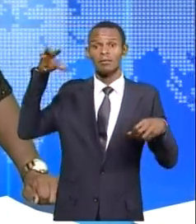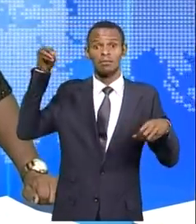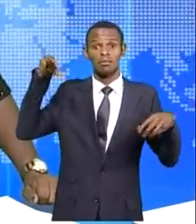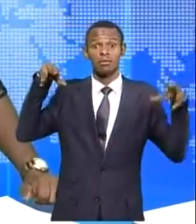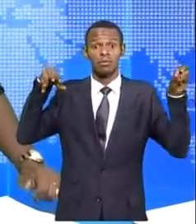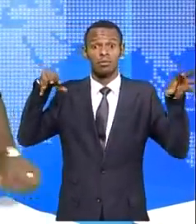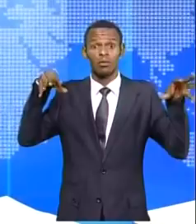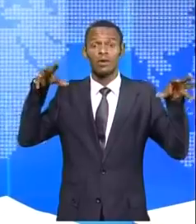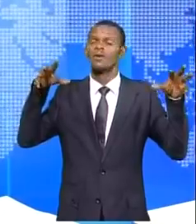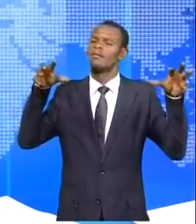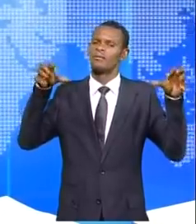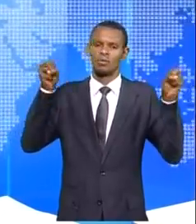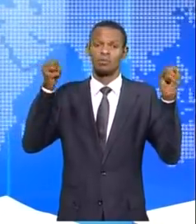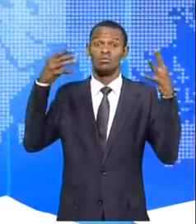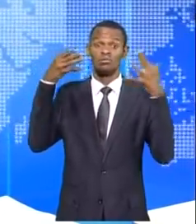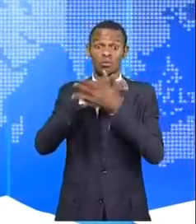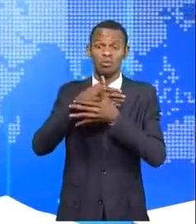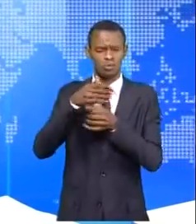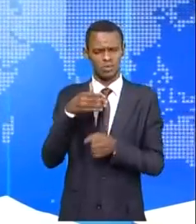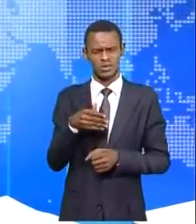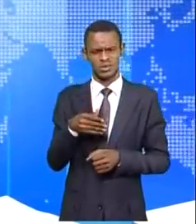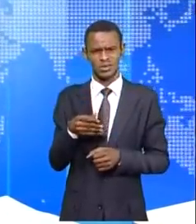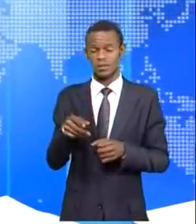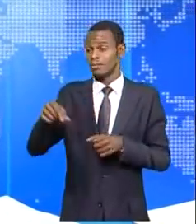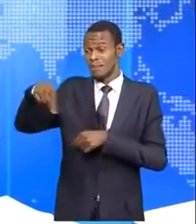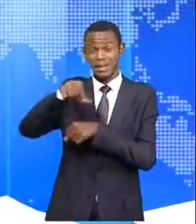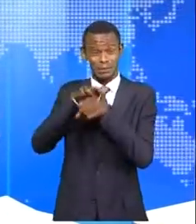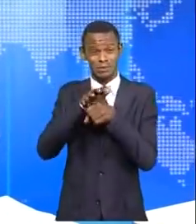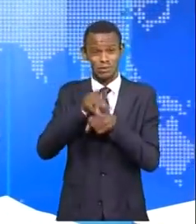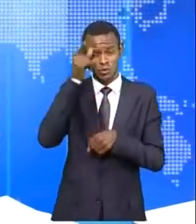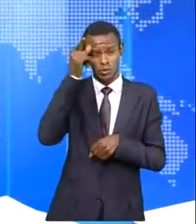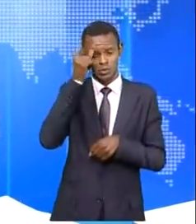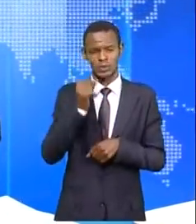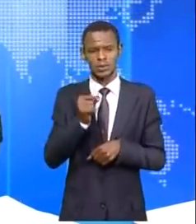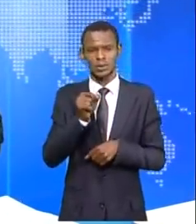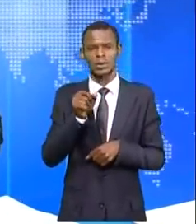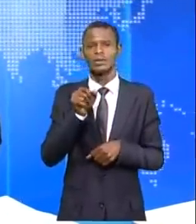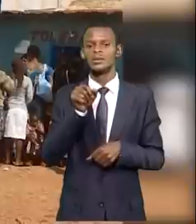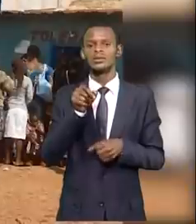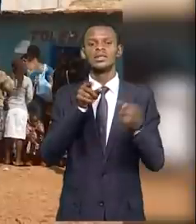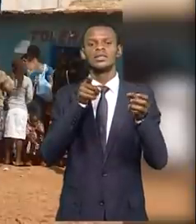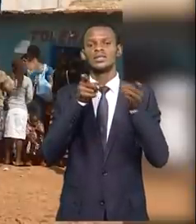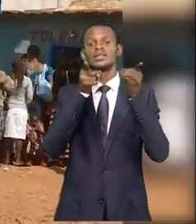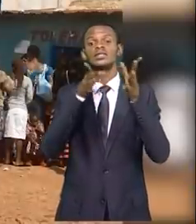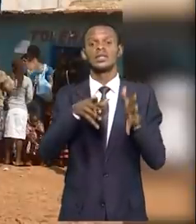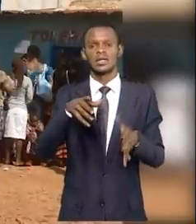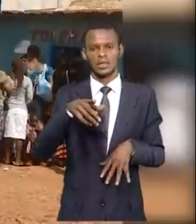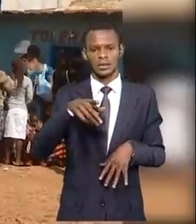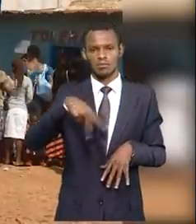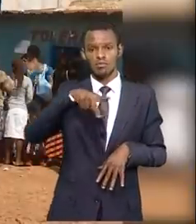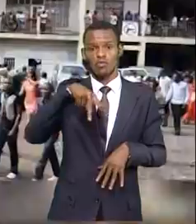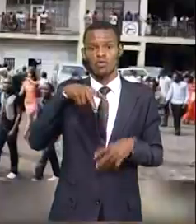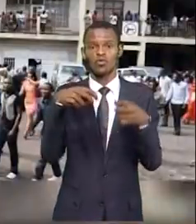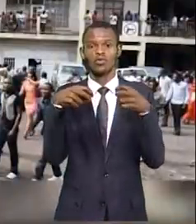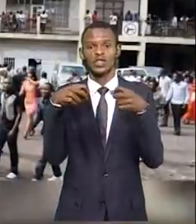le directeur provincial de la snel déplore le dégât est déjà là la prison et les sites